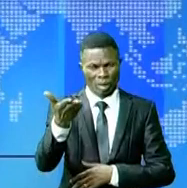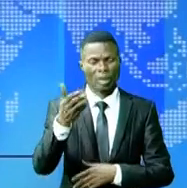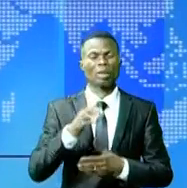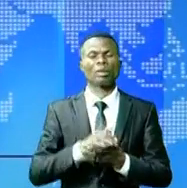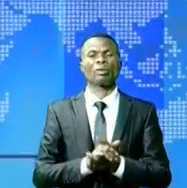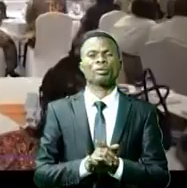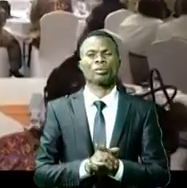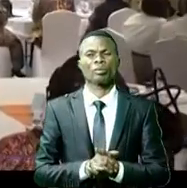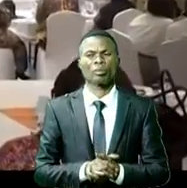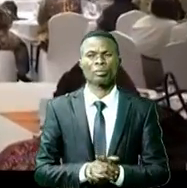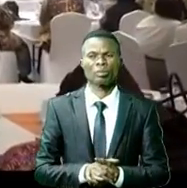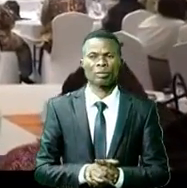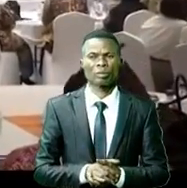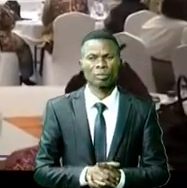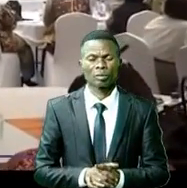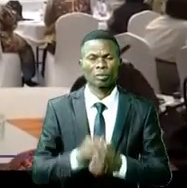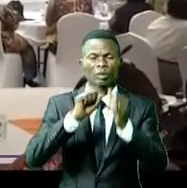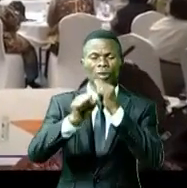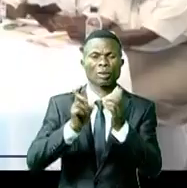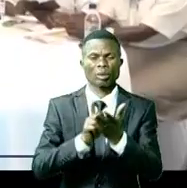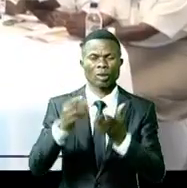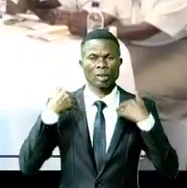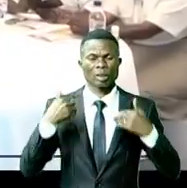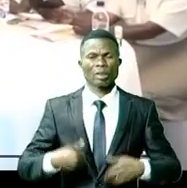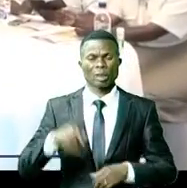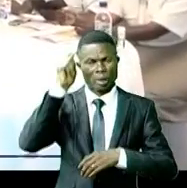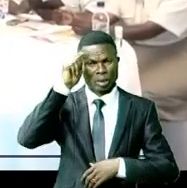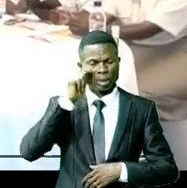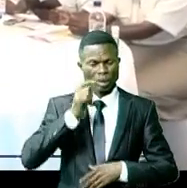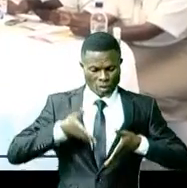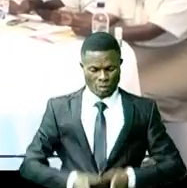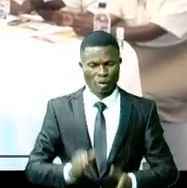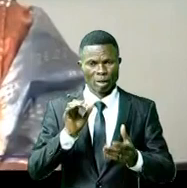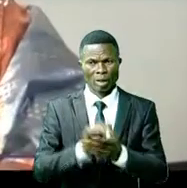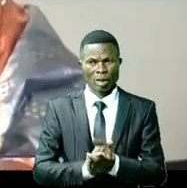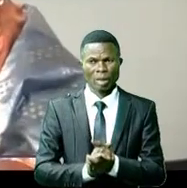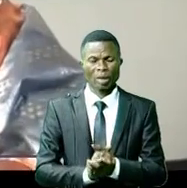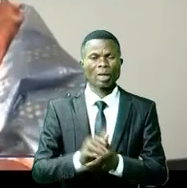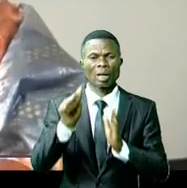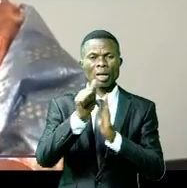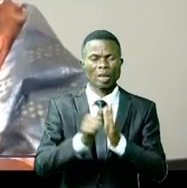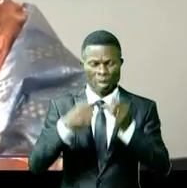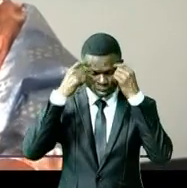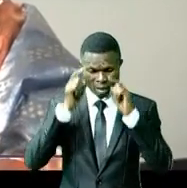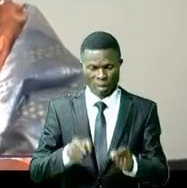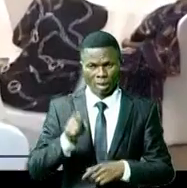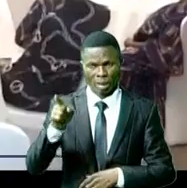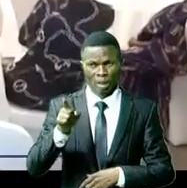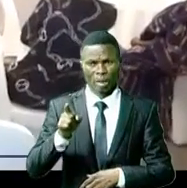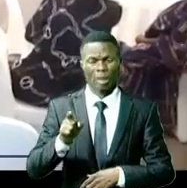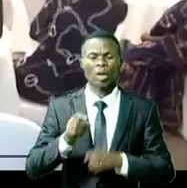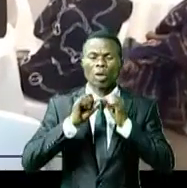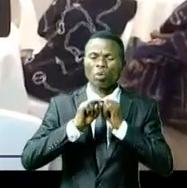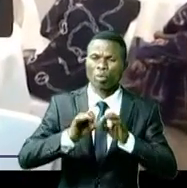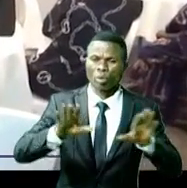ce reportage. La promotion des droits en santé sexuelle et la reproduction de la femme est un article du protocole de Maputo qui doit être